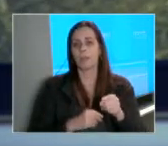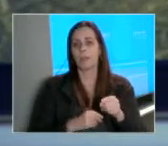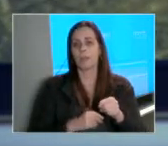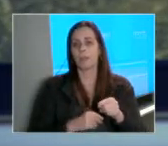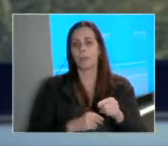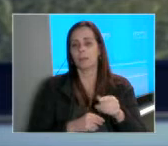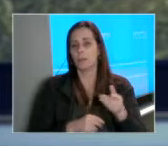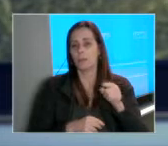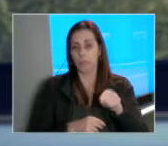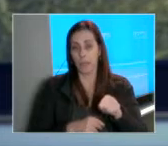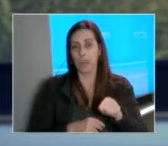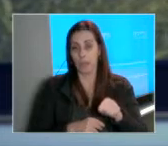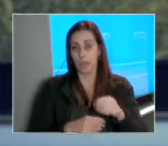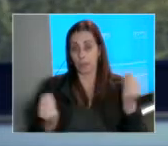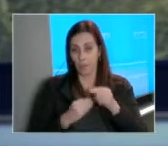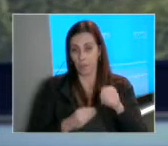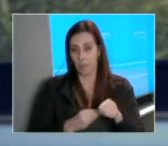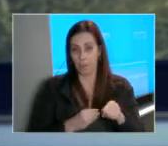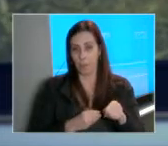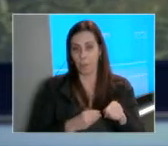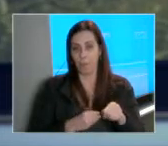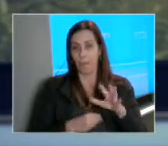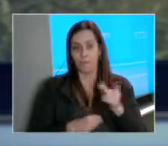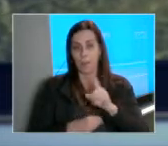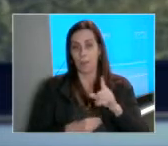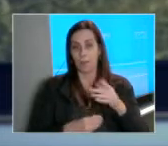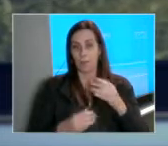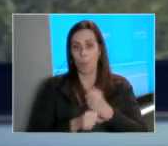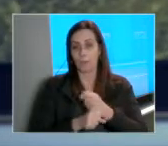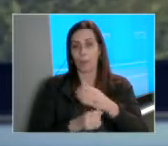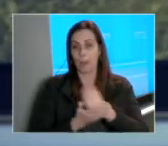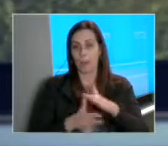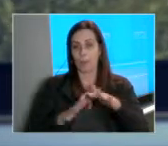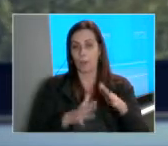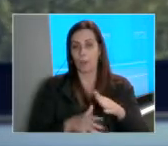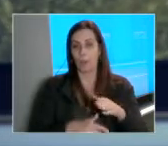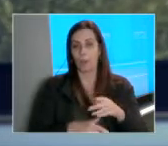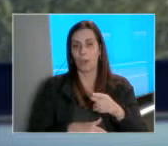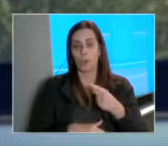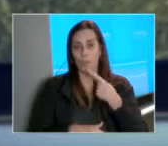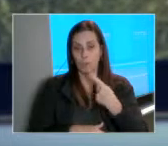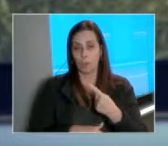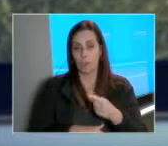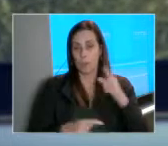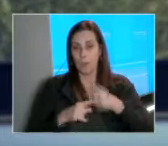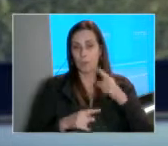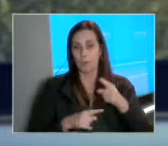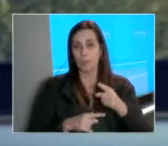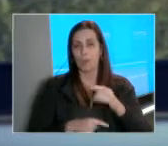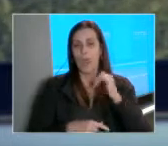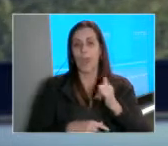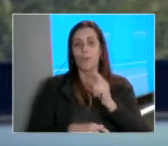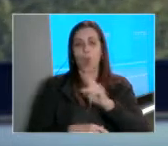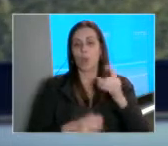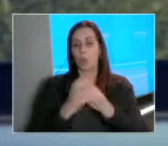מבילים את תחנת הכוח. וזה העניין. והם לא מתקיימים. בהחלטת הממשלה מדובר במדויק איפה